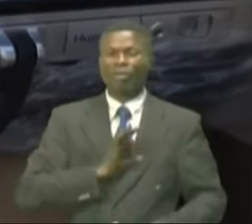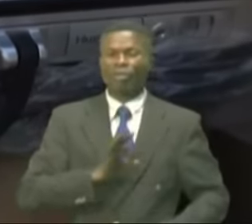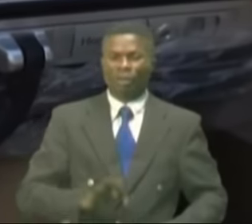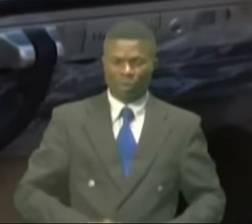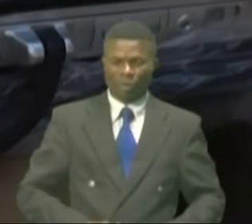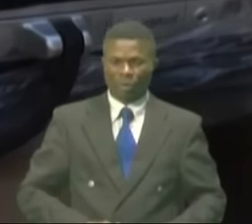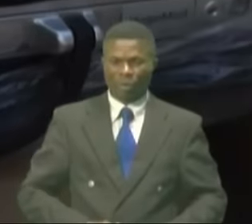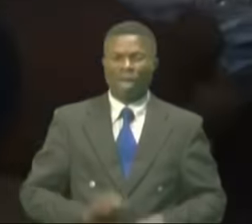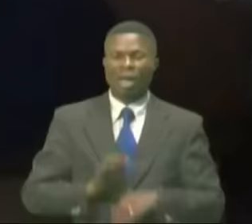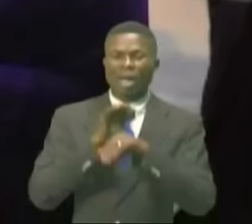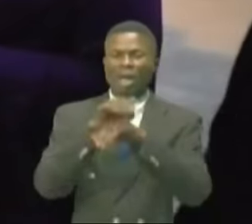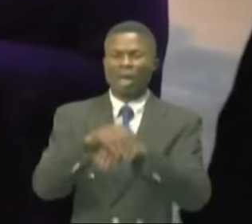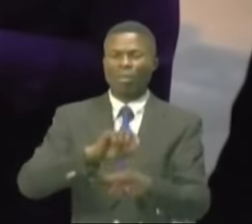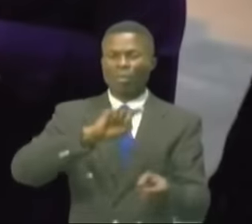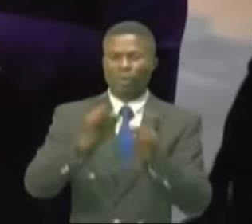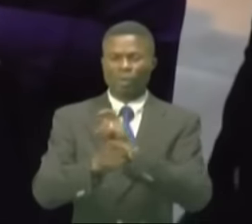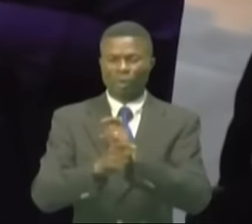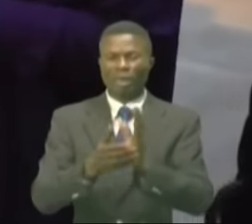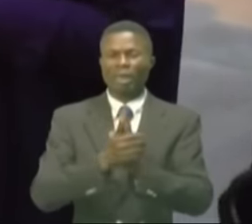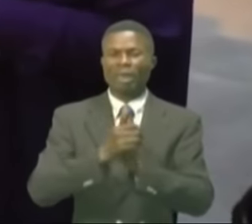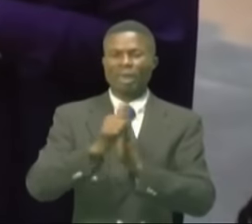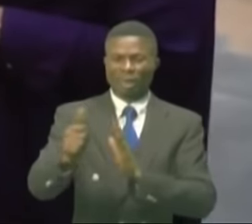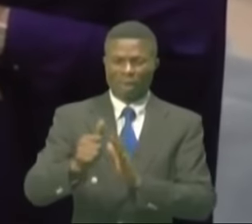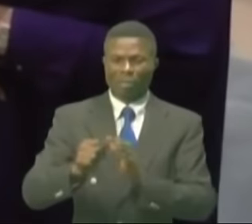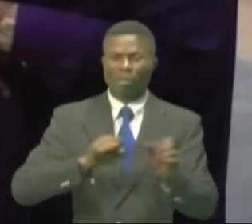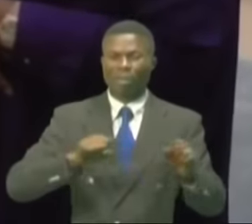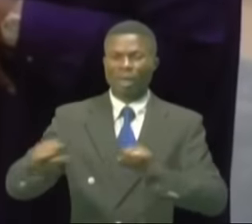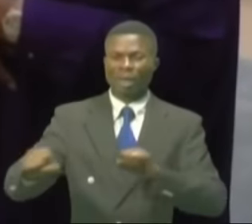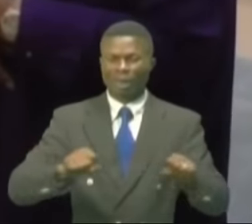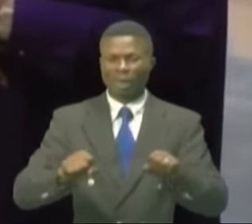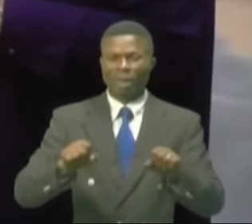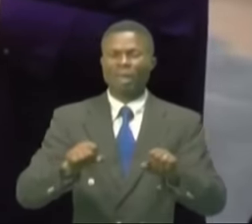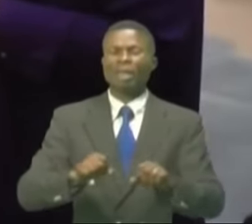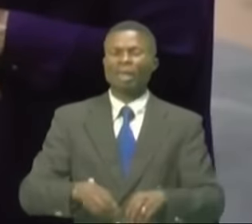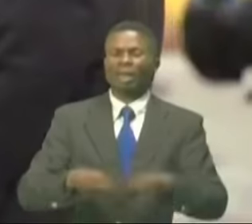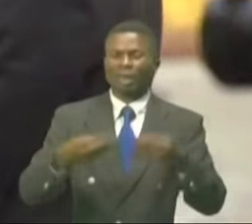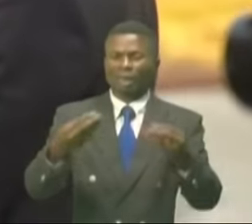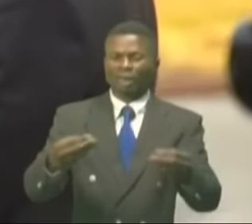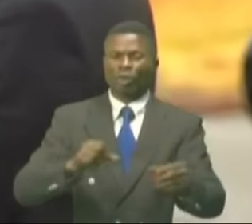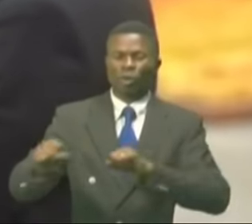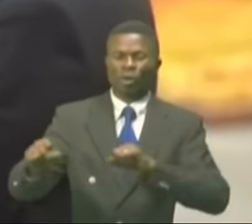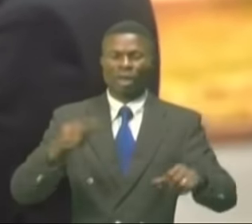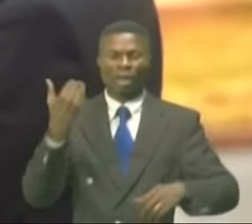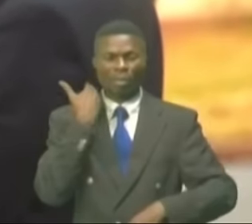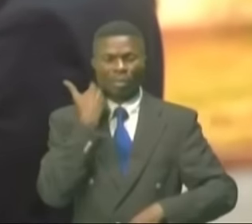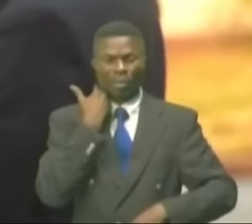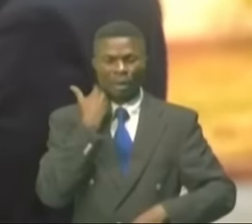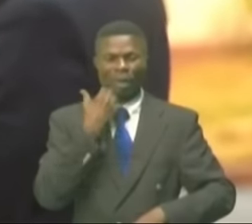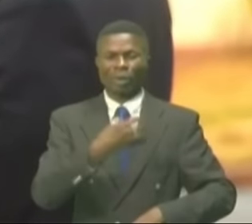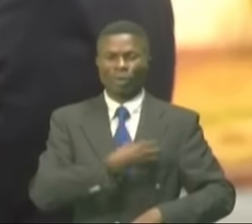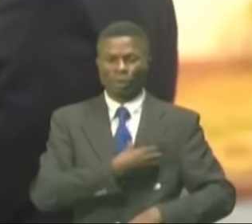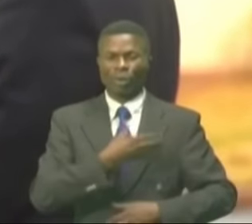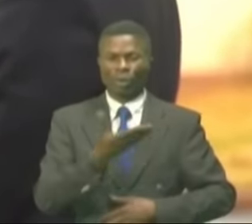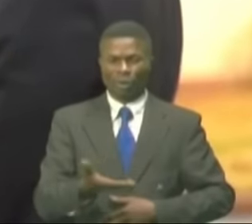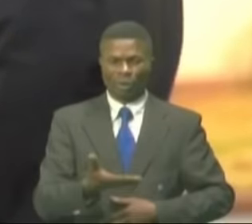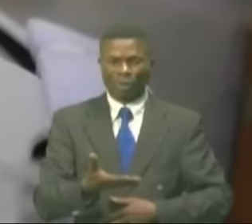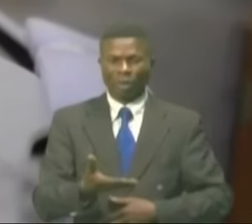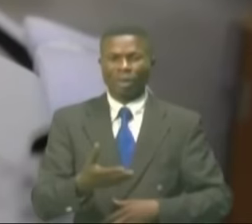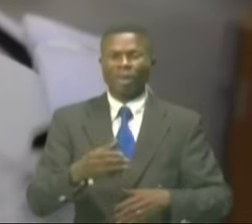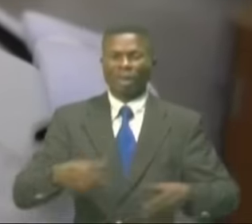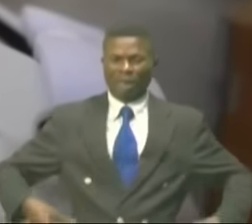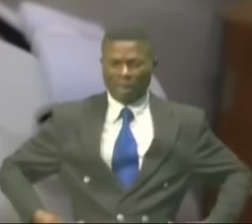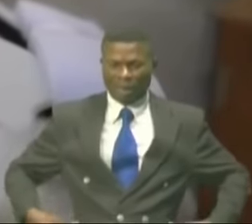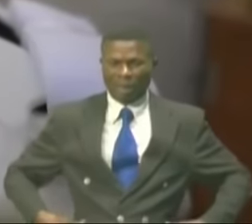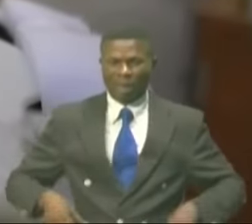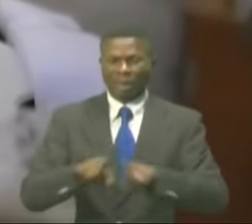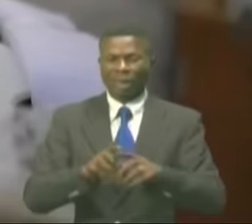va contribuer à l'amélioration de capacités de diagnostic et de traitement de pathologies liées au fonctionnement du cœur, des reins et